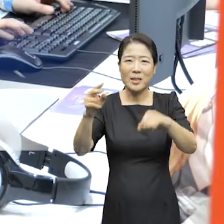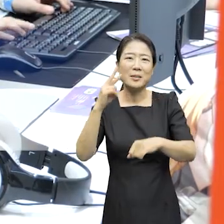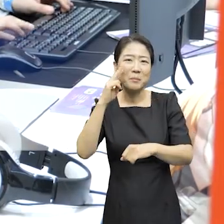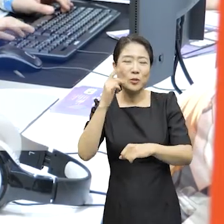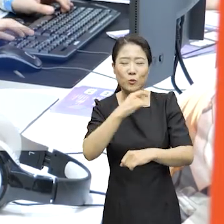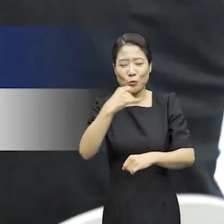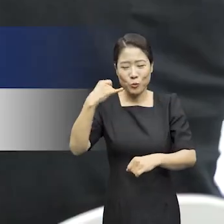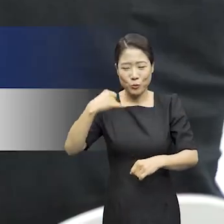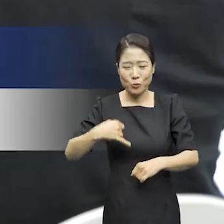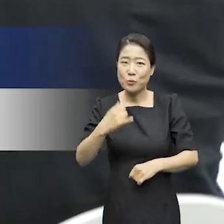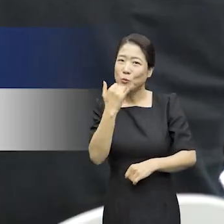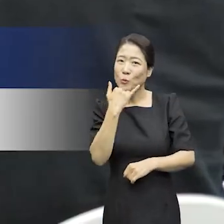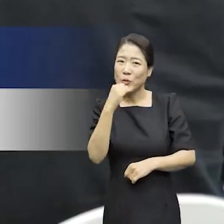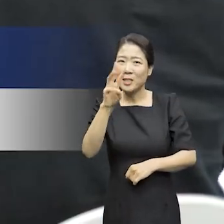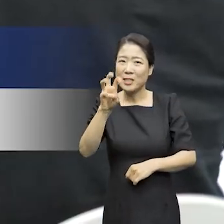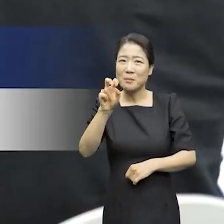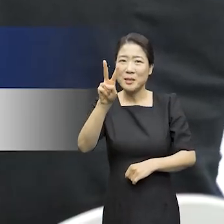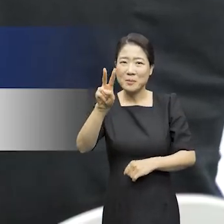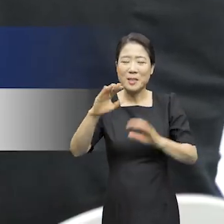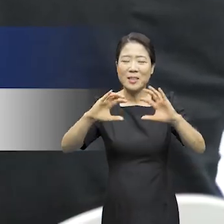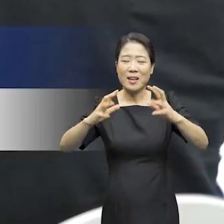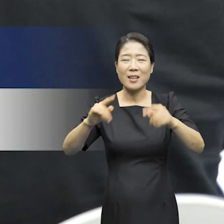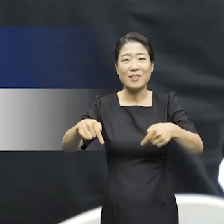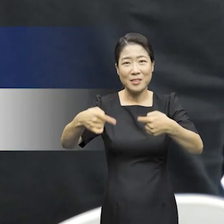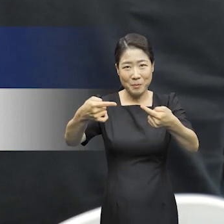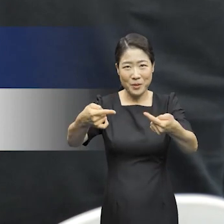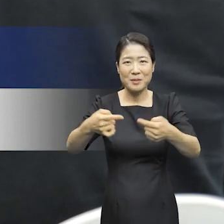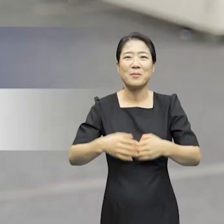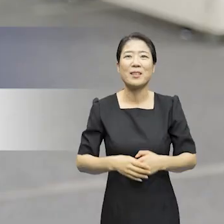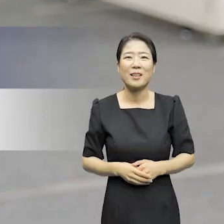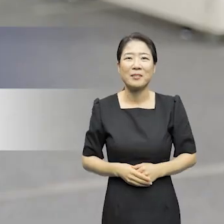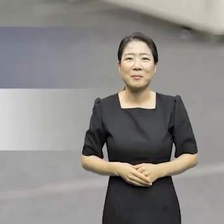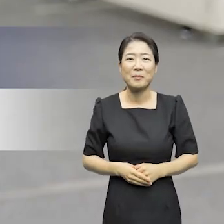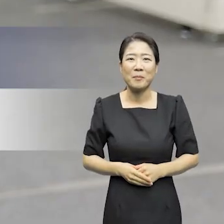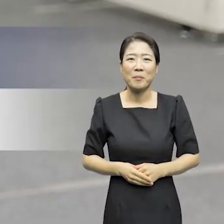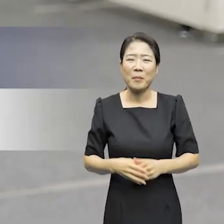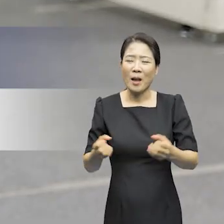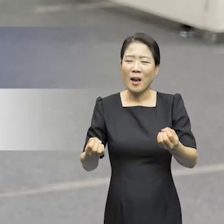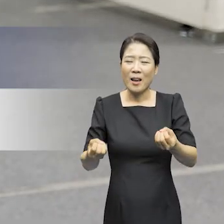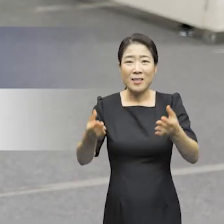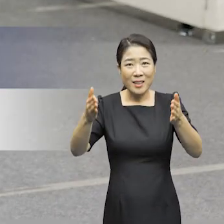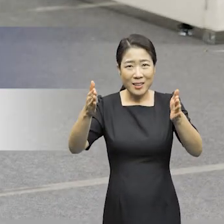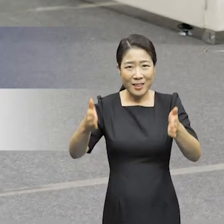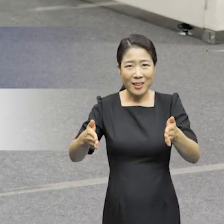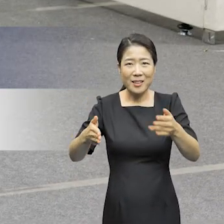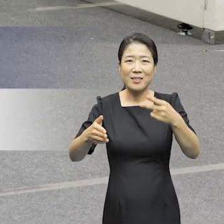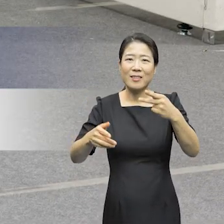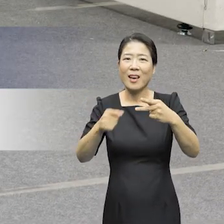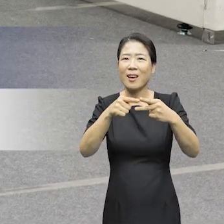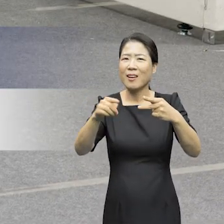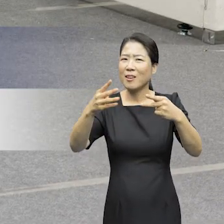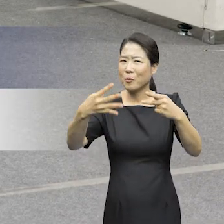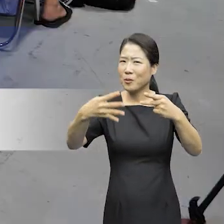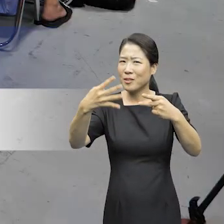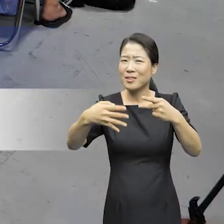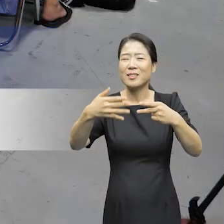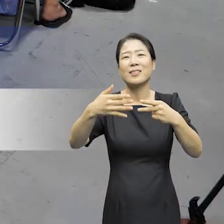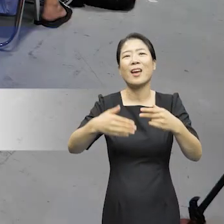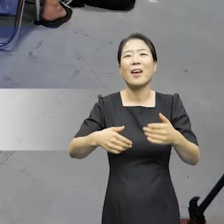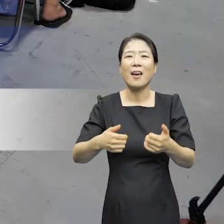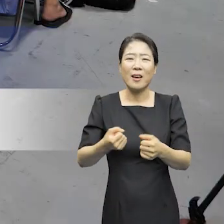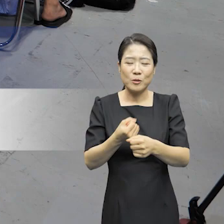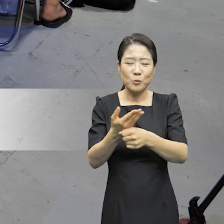미국 중국 독일 등 32개국에서 참가했습니다 행사기간에는 K 콘텐츠 수출상담회